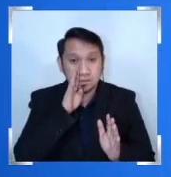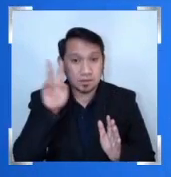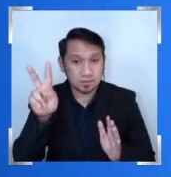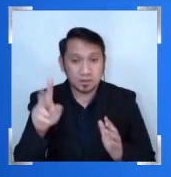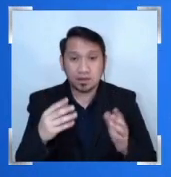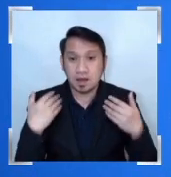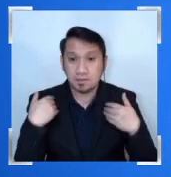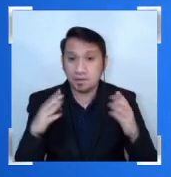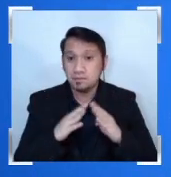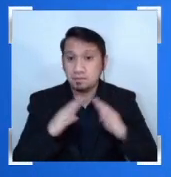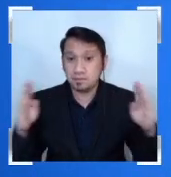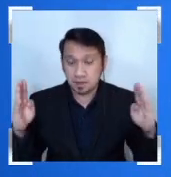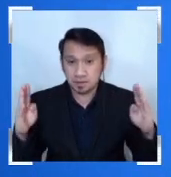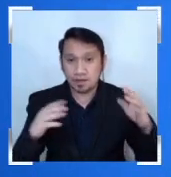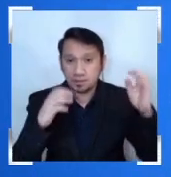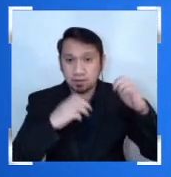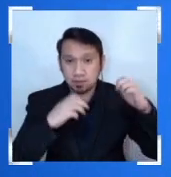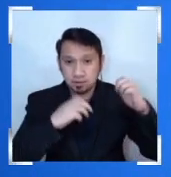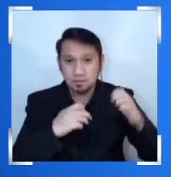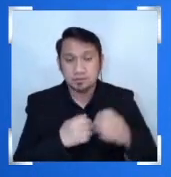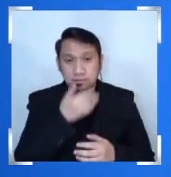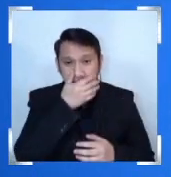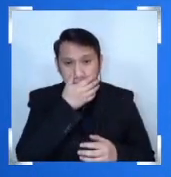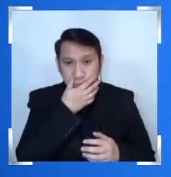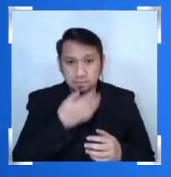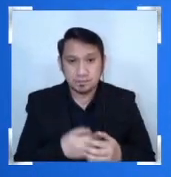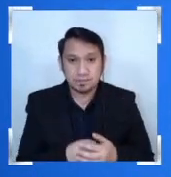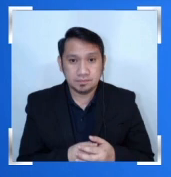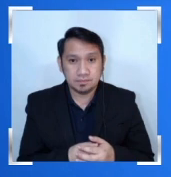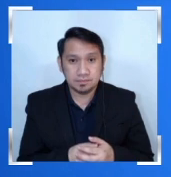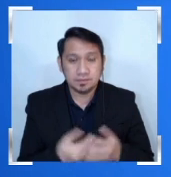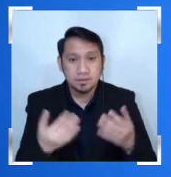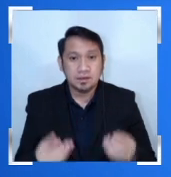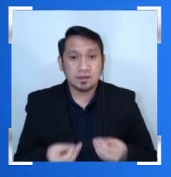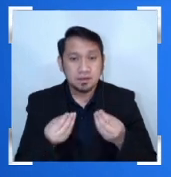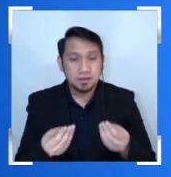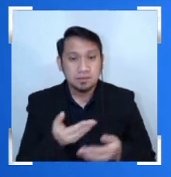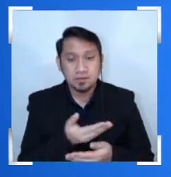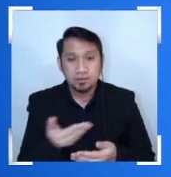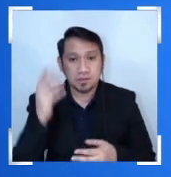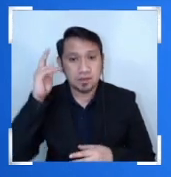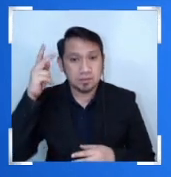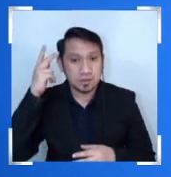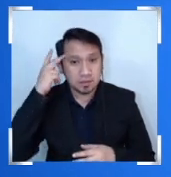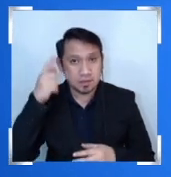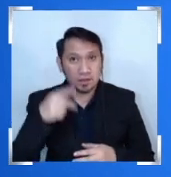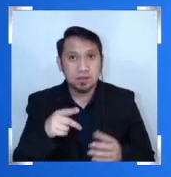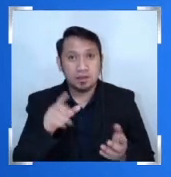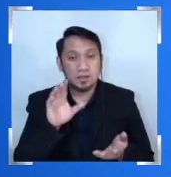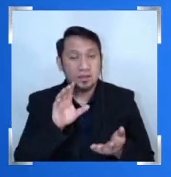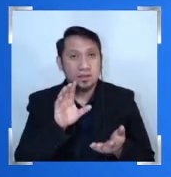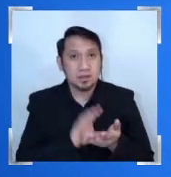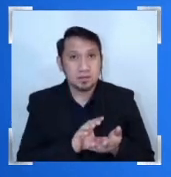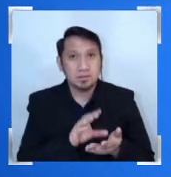malaking mandato niyan, parang sabi ko, it's both a cross and a sword. It provides you the political capital and social capital to do anything you want.